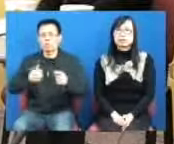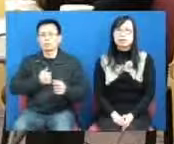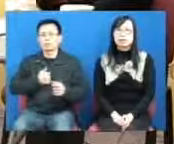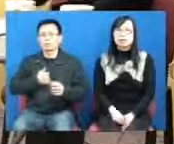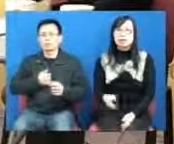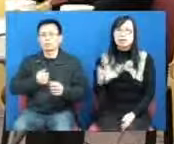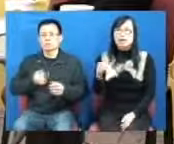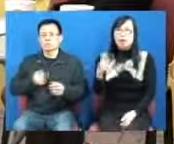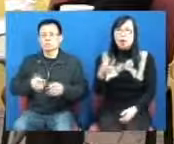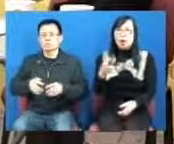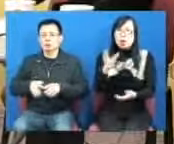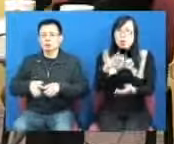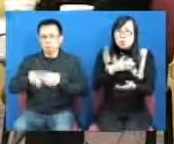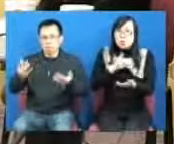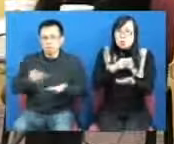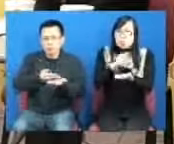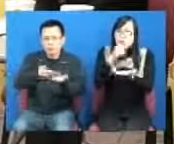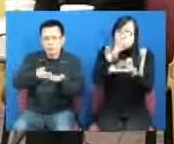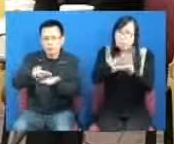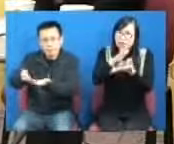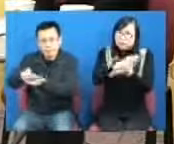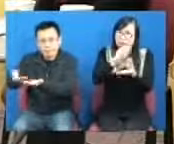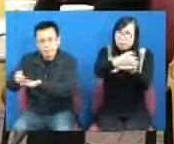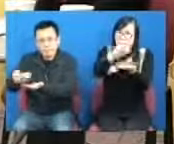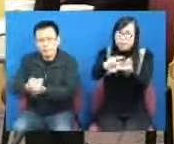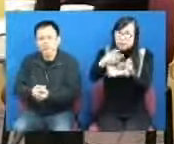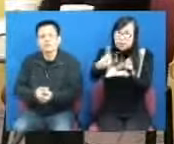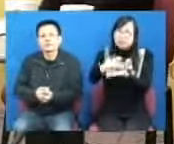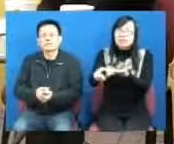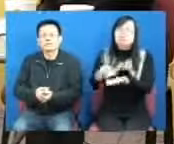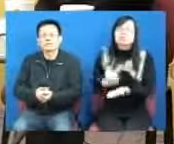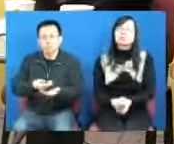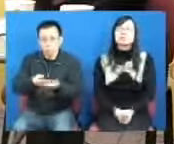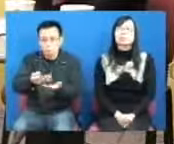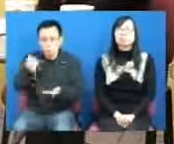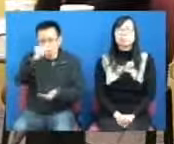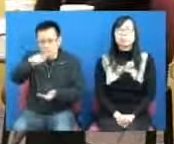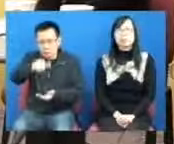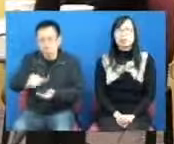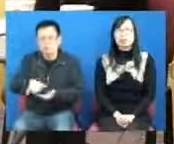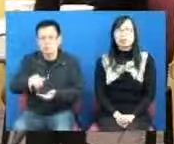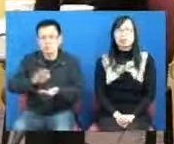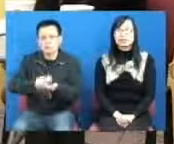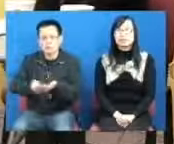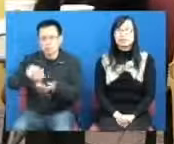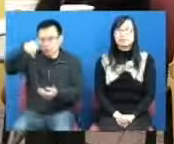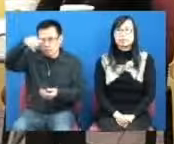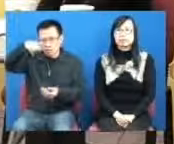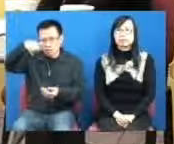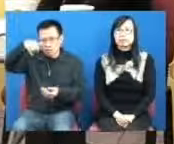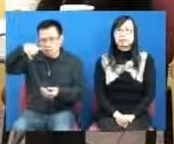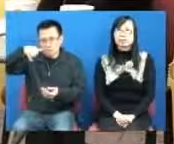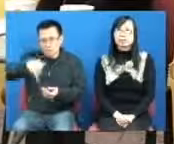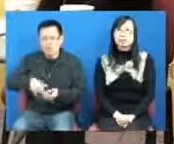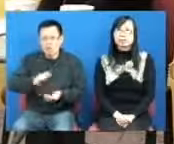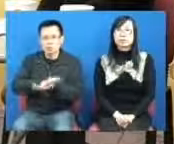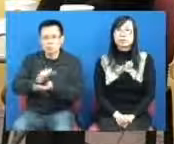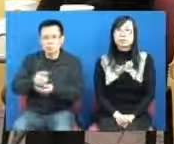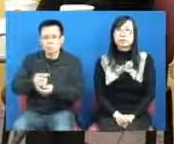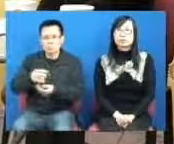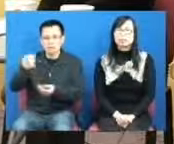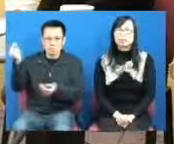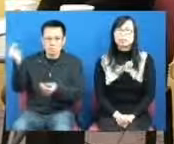開創排米預料一年年都派6,000元就把6,000元下來但是如果下年或者大後年他